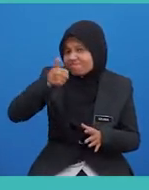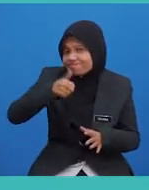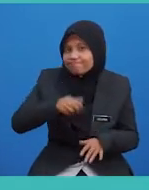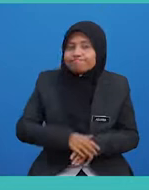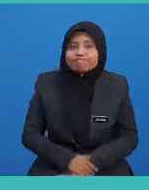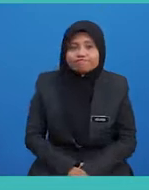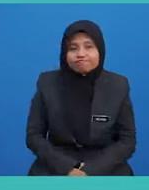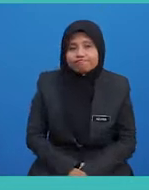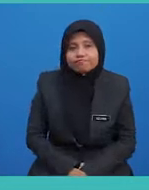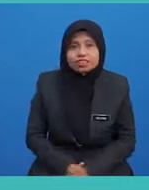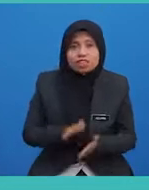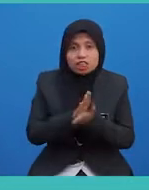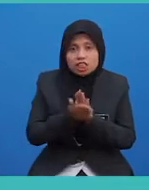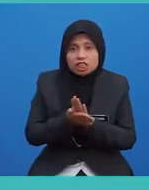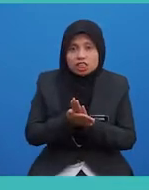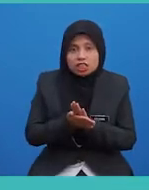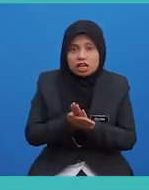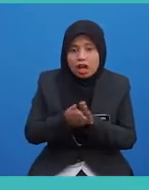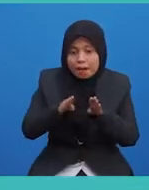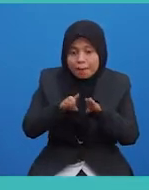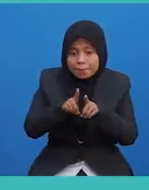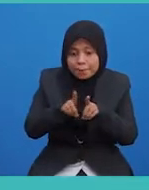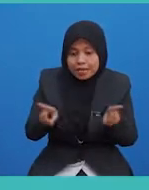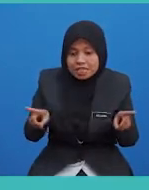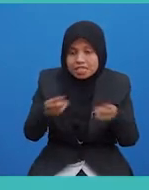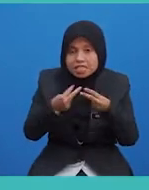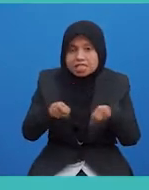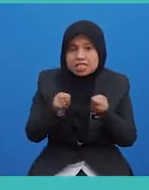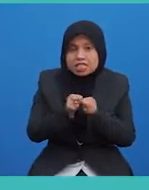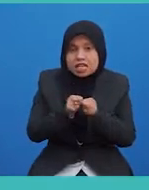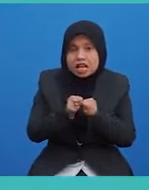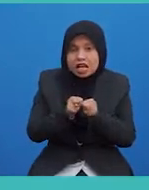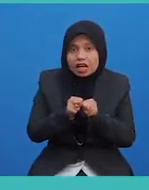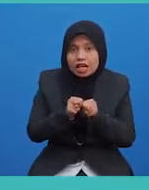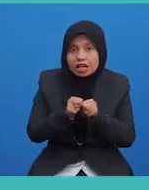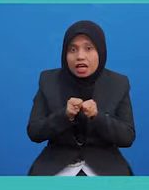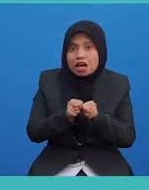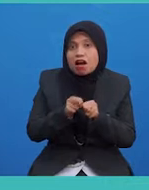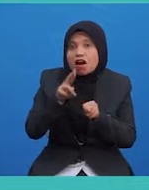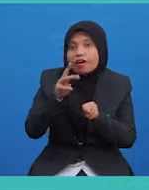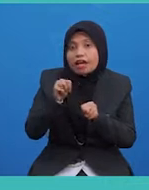pelajar. Jadi, beza nilai mutlaknya ialah ringgit Malaysia